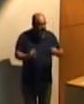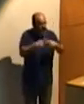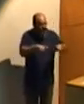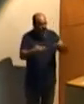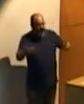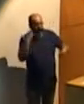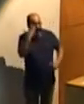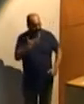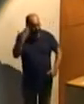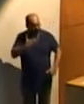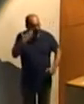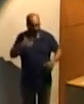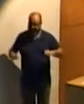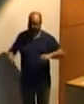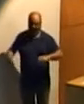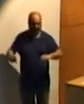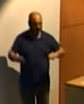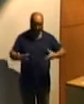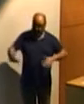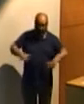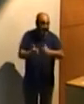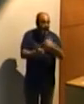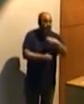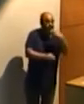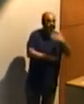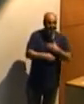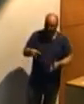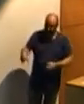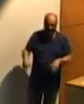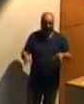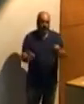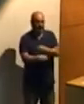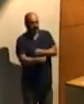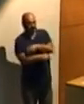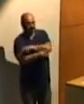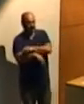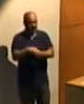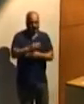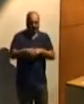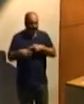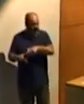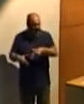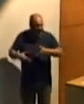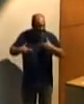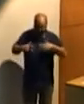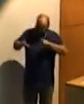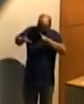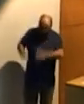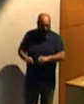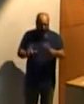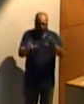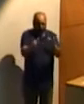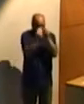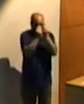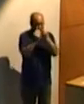possible entre les animaux et nous quand je pense à mon chat est bien des animaux eux ont une plus grande de perception du